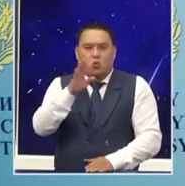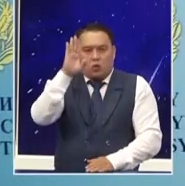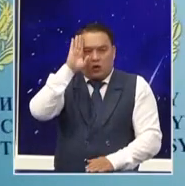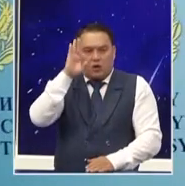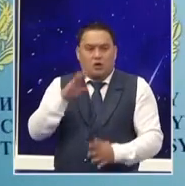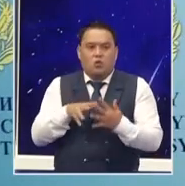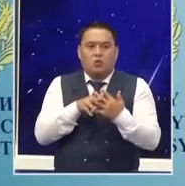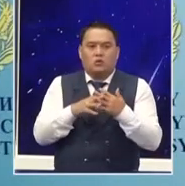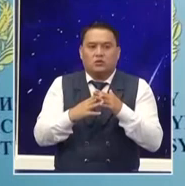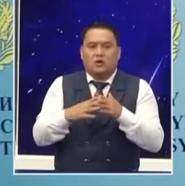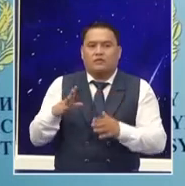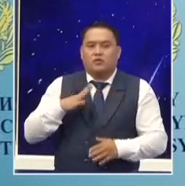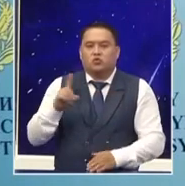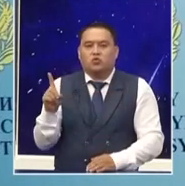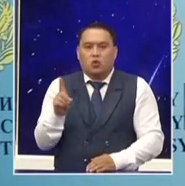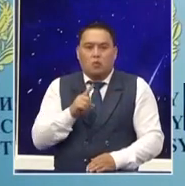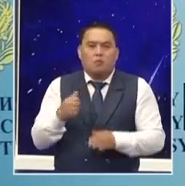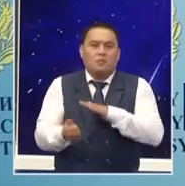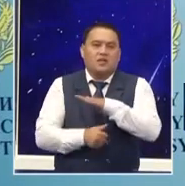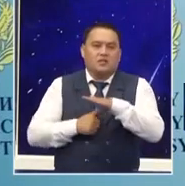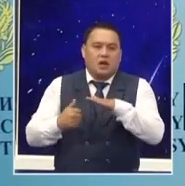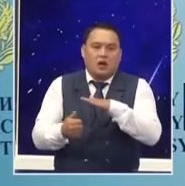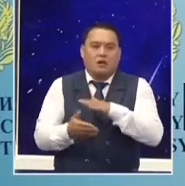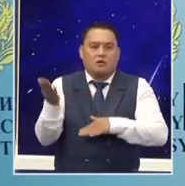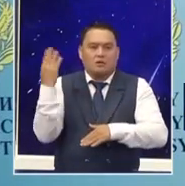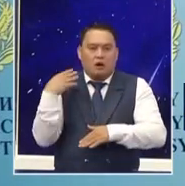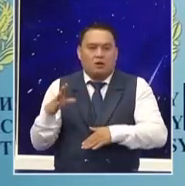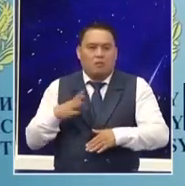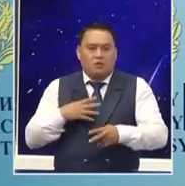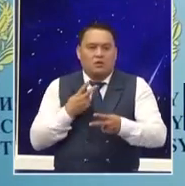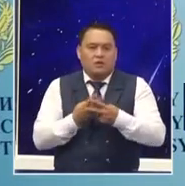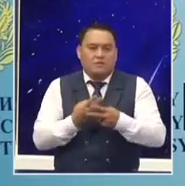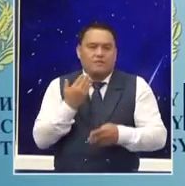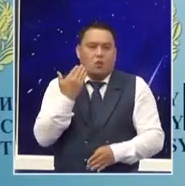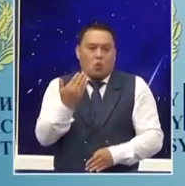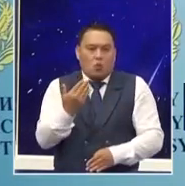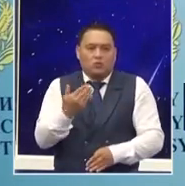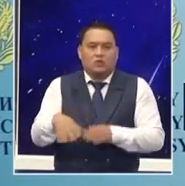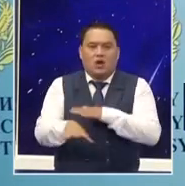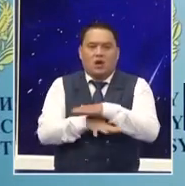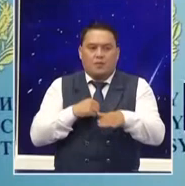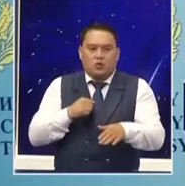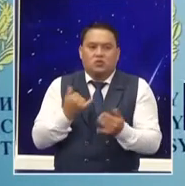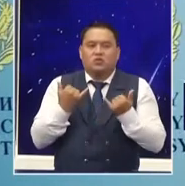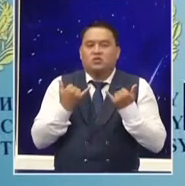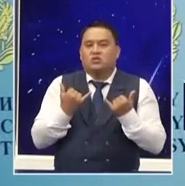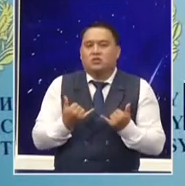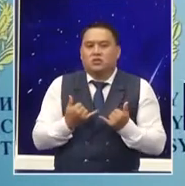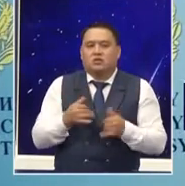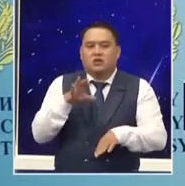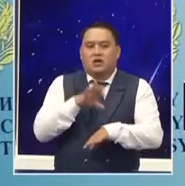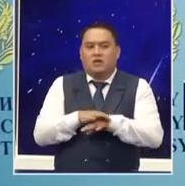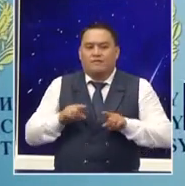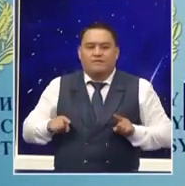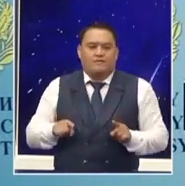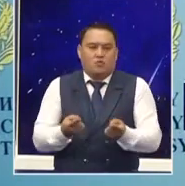села. Установлено, что подозреваемый безработный ранее привлекался к уголовной ответственности за грабеж. В настоящее время задержанный